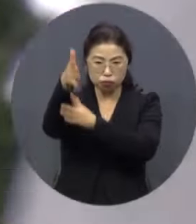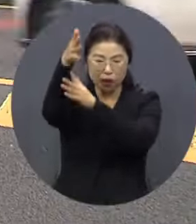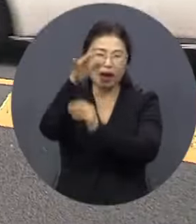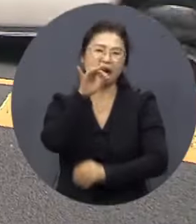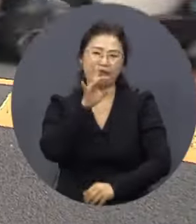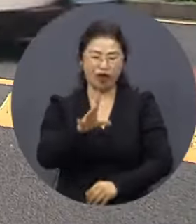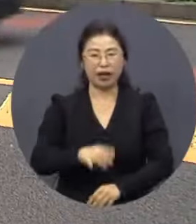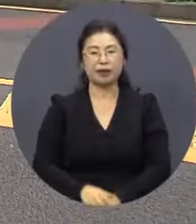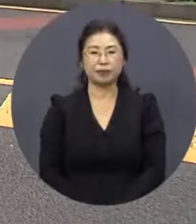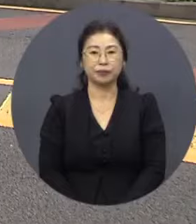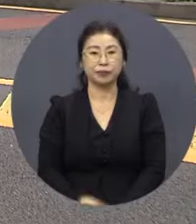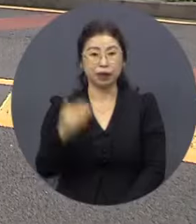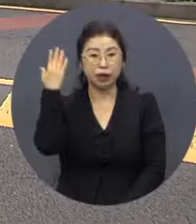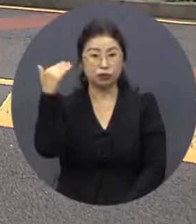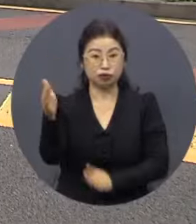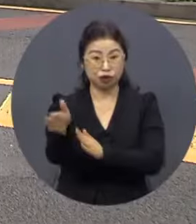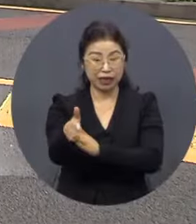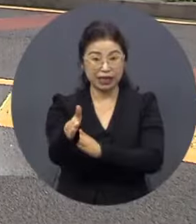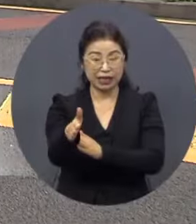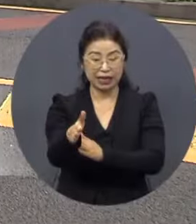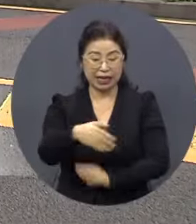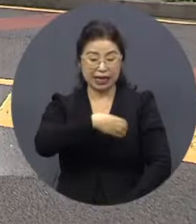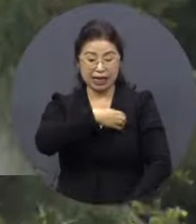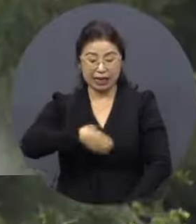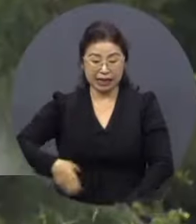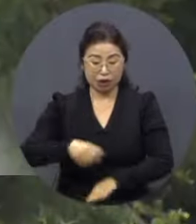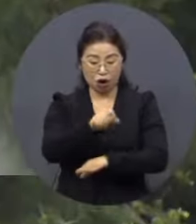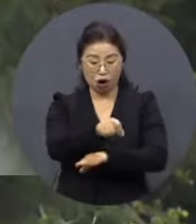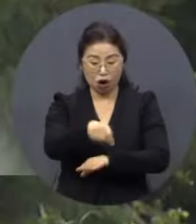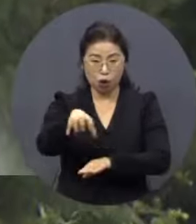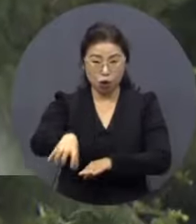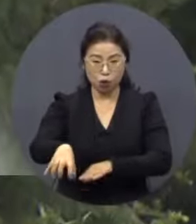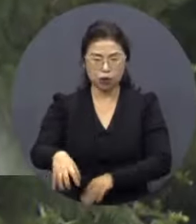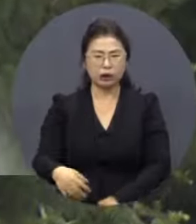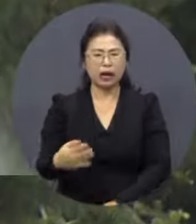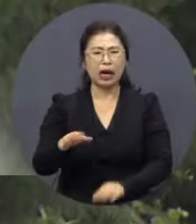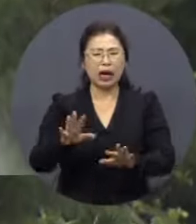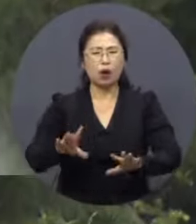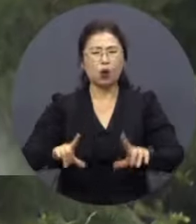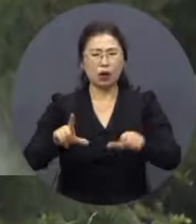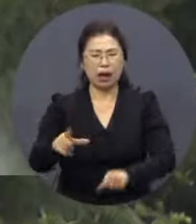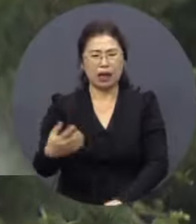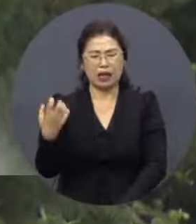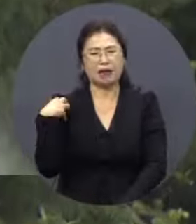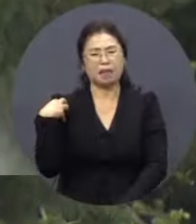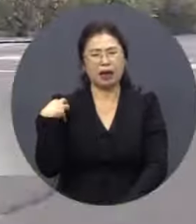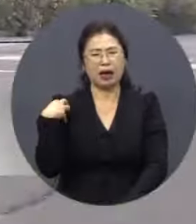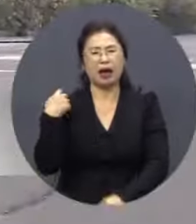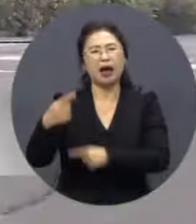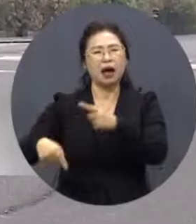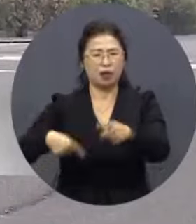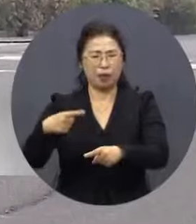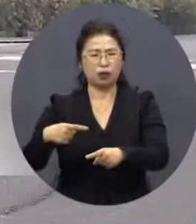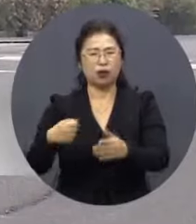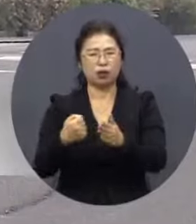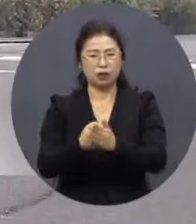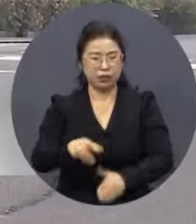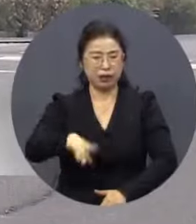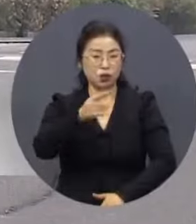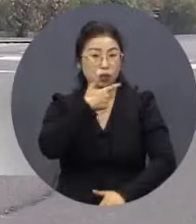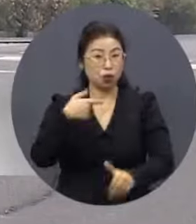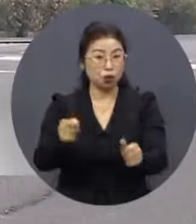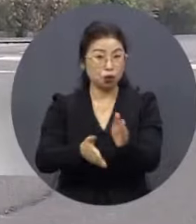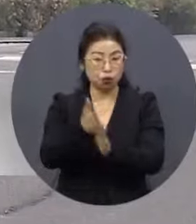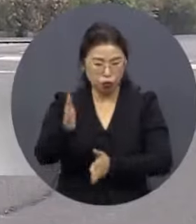됩니다. 국기를 개양한 대정읍 사무소는 올해 위탁업체가 바뀌고 처음으로 영어교육도시 쪽에 태극기를